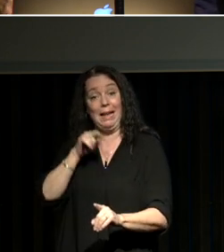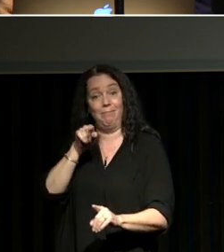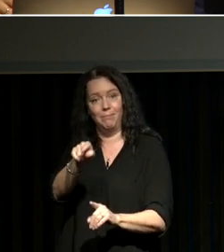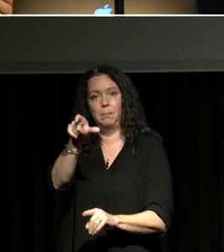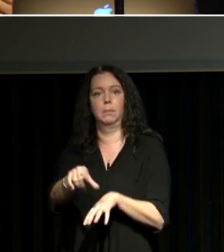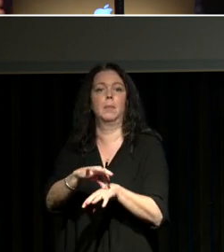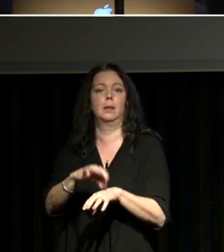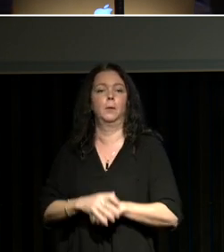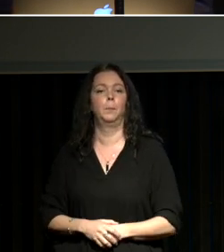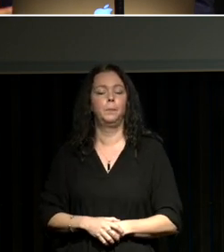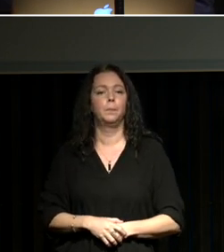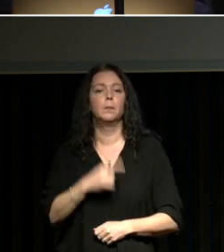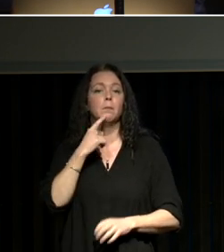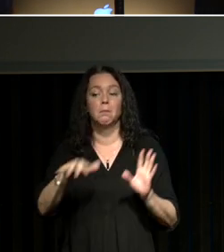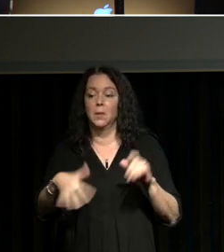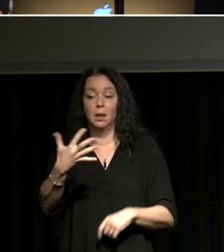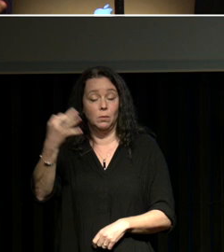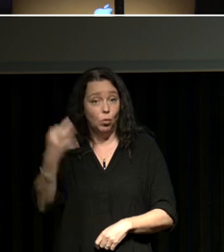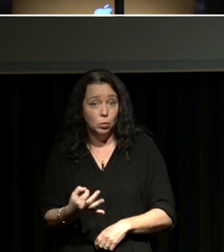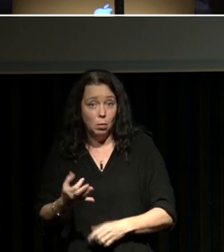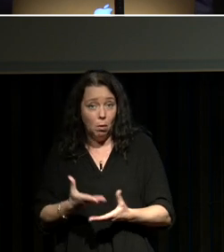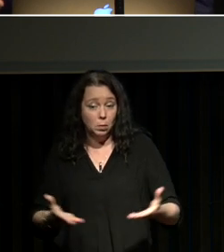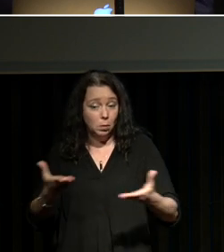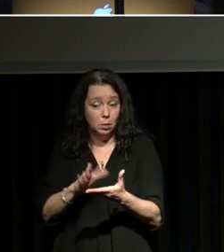dans 15% des cas, eh bien, finalement,